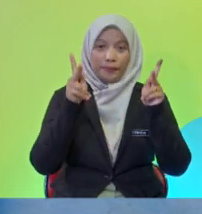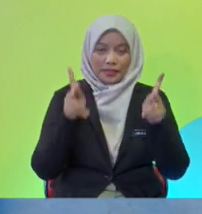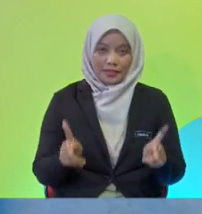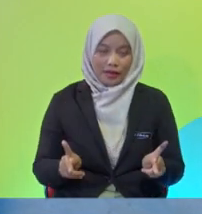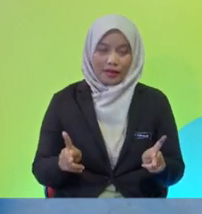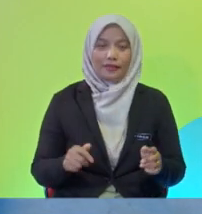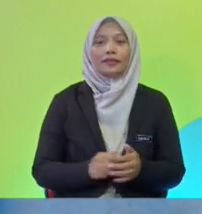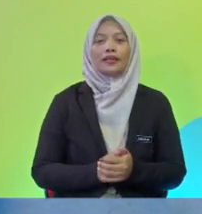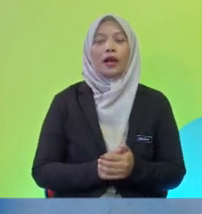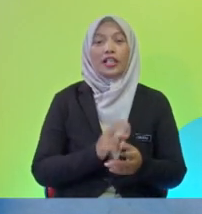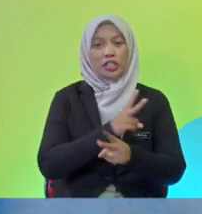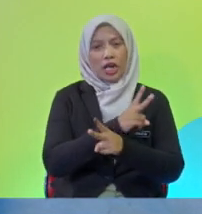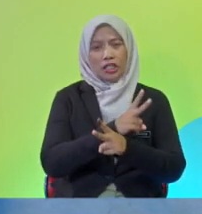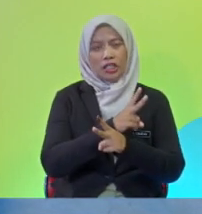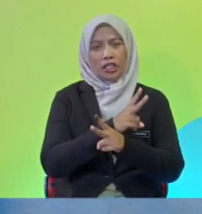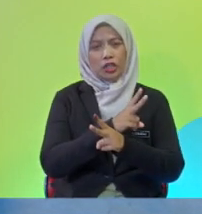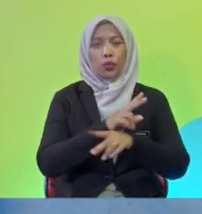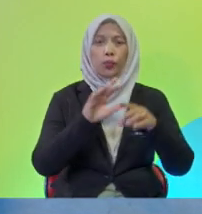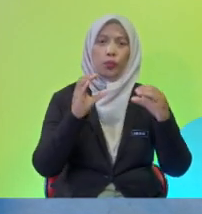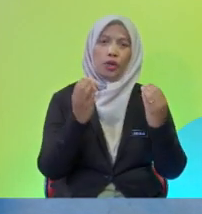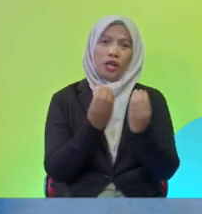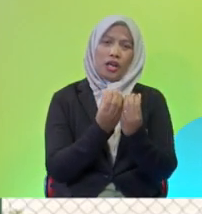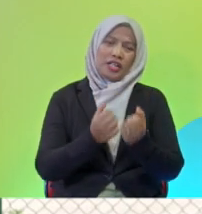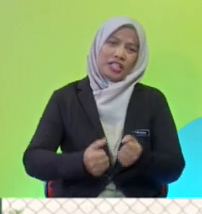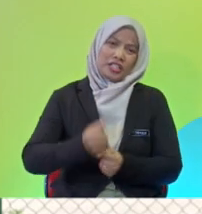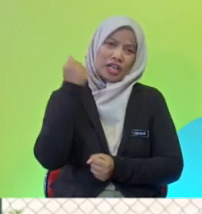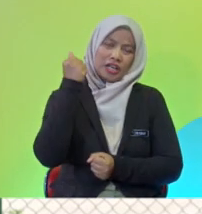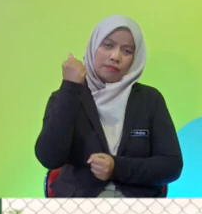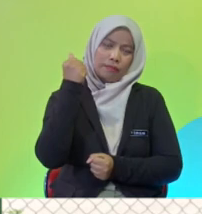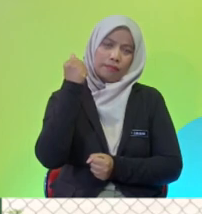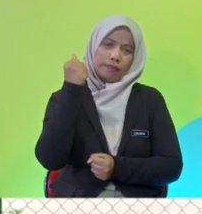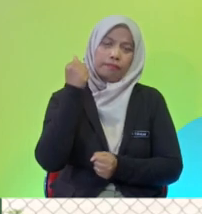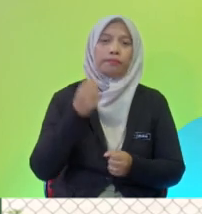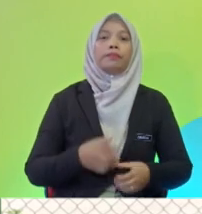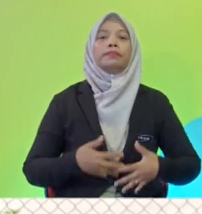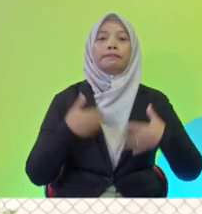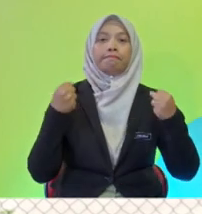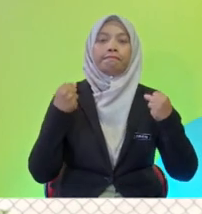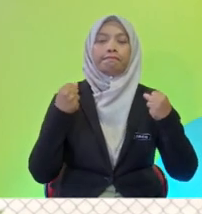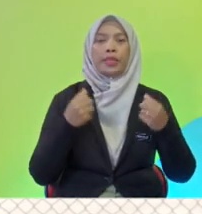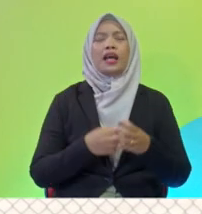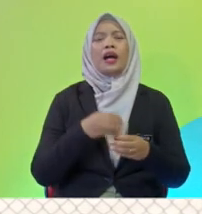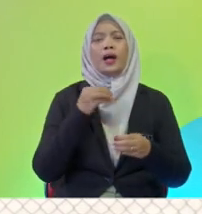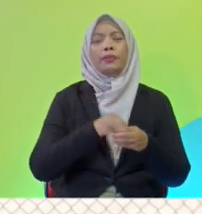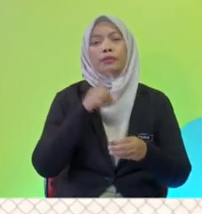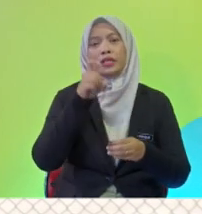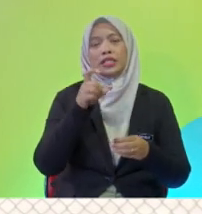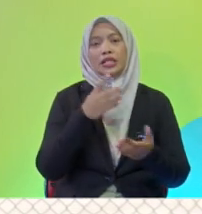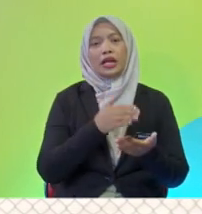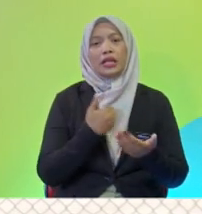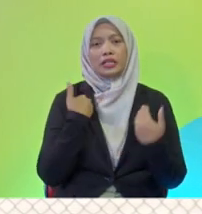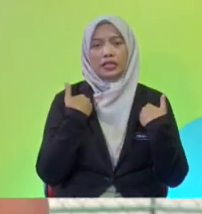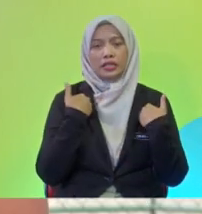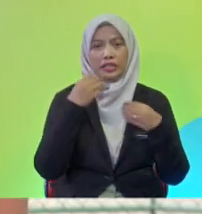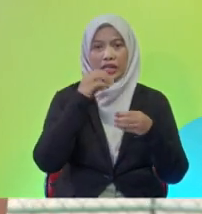Oh, fisioterapi. Ya, saya kena jaga yeah pasukan tu supaya dia sihat dan boleh menang. Okey, baik cikgu. Jadi, okay, apa yang perlu kita ada dalam sukan